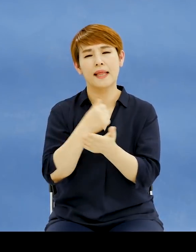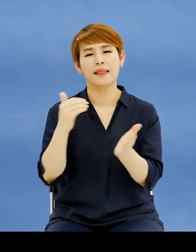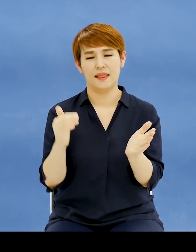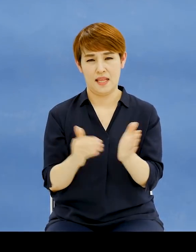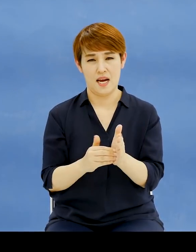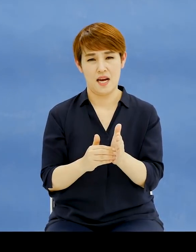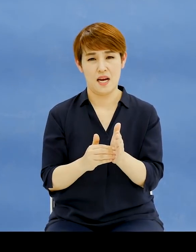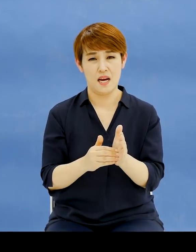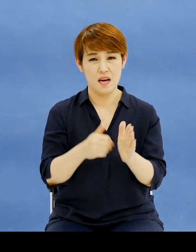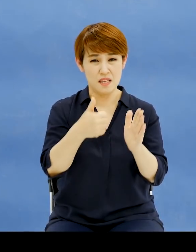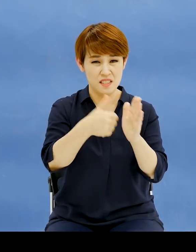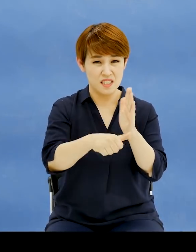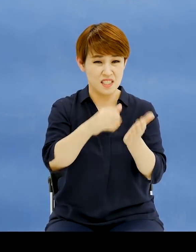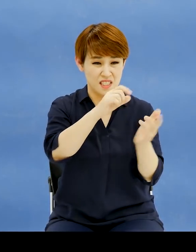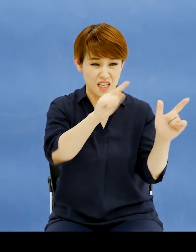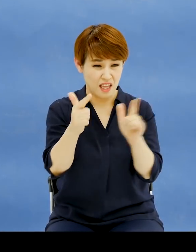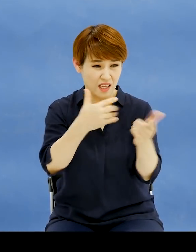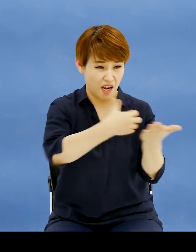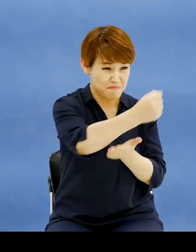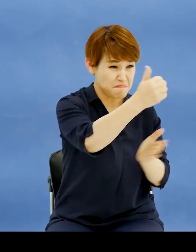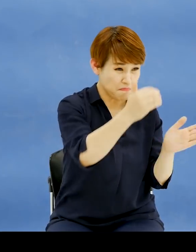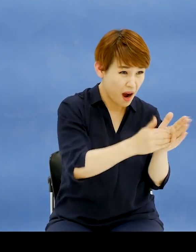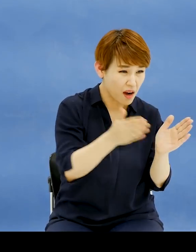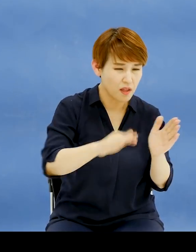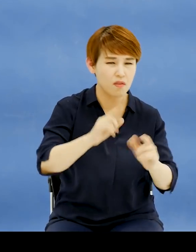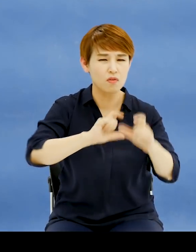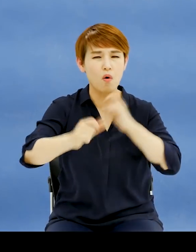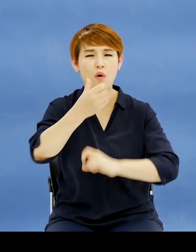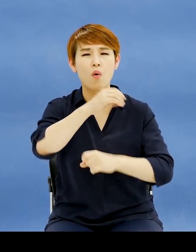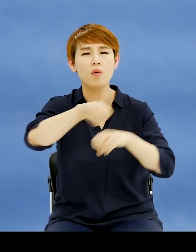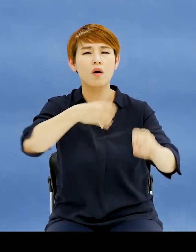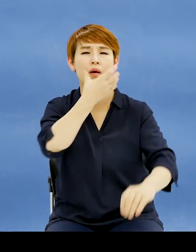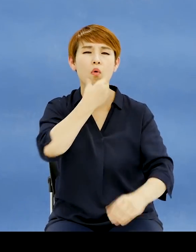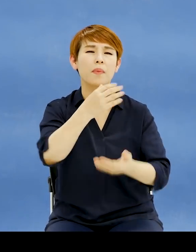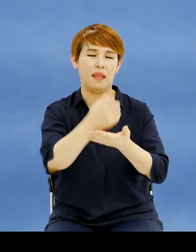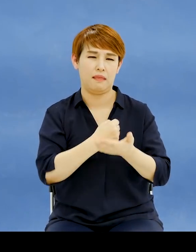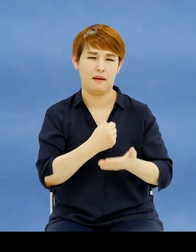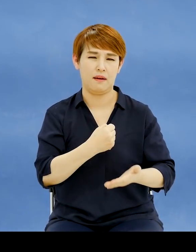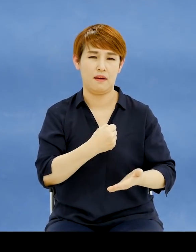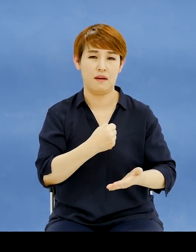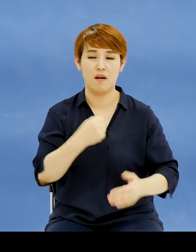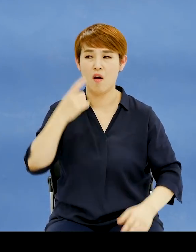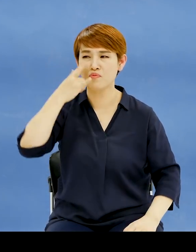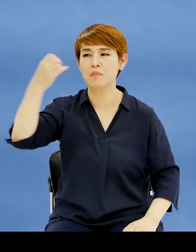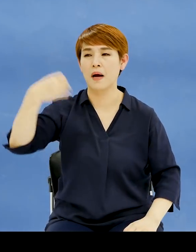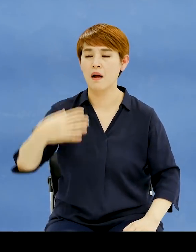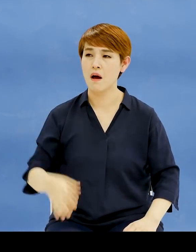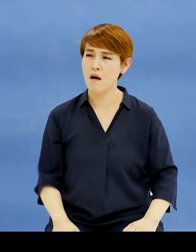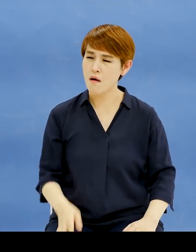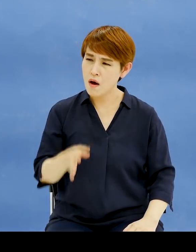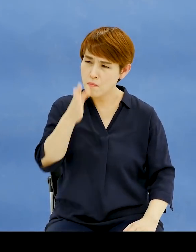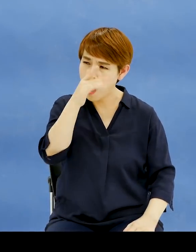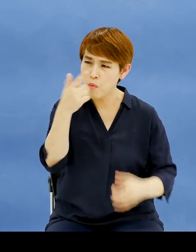우리의 재산보다. 그렇게 말씀하세요. 전 진짜 저희 어머님 아버님이 너무 바보 같다고 생각해요. 그렇죠. 그렇게 그리고 생각할 수 너무 있죠. 답답하고 네.